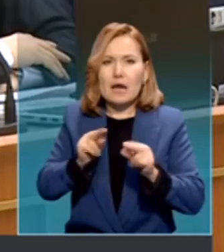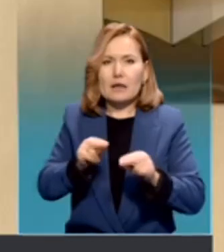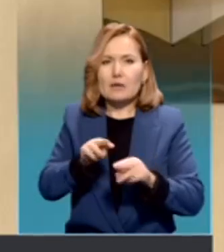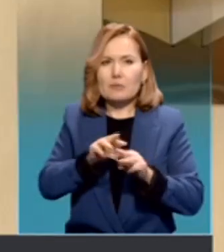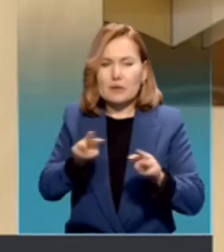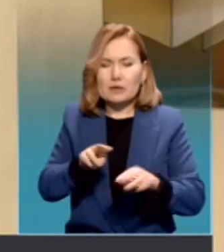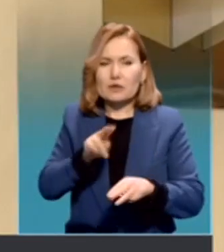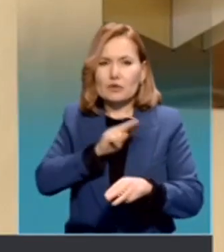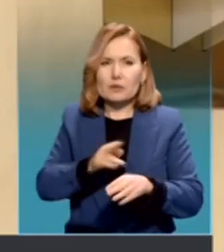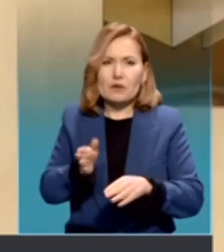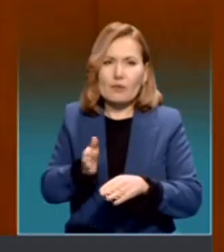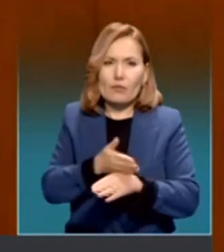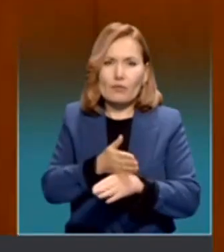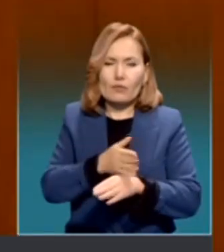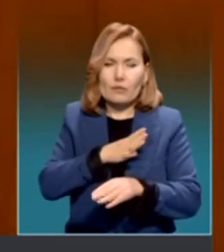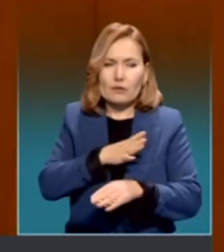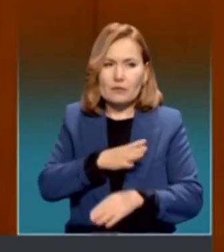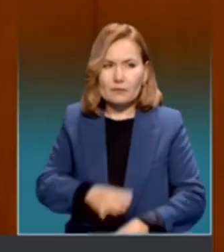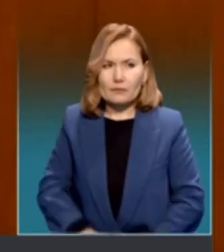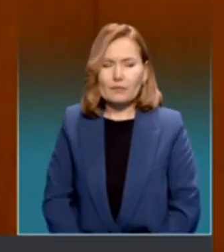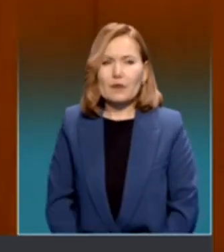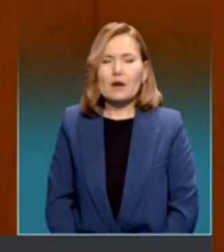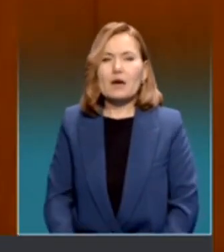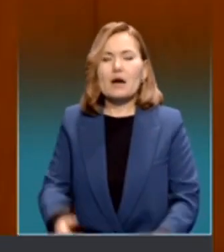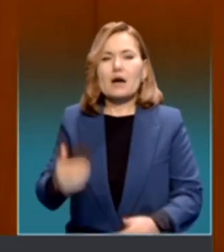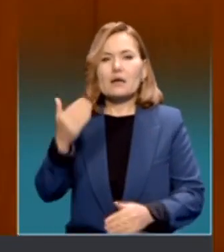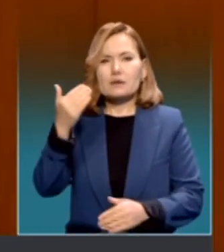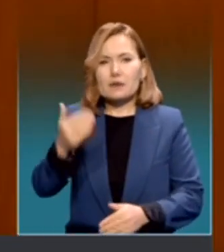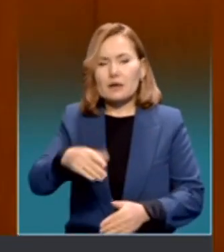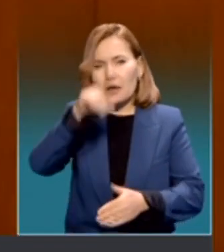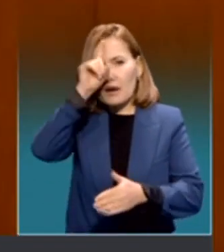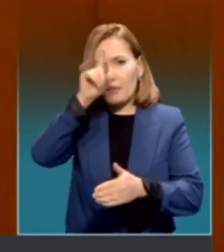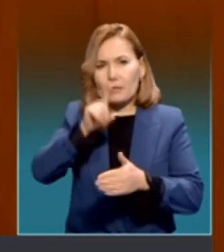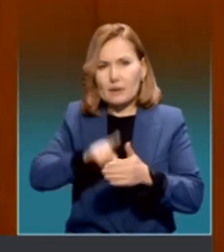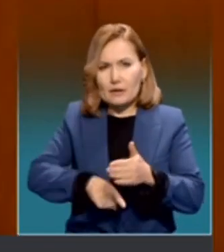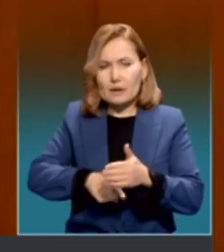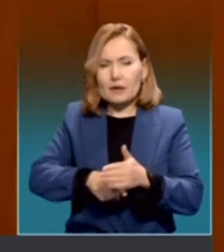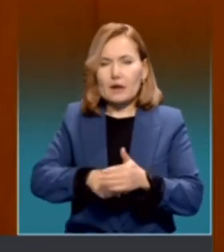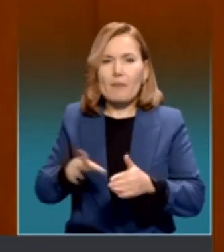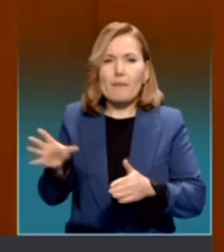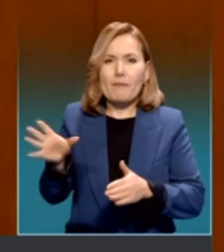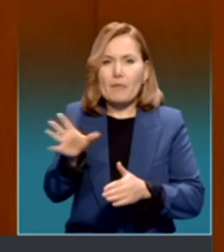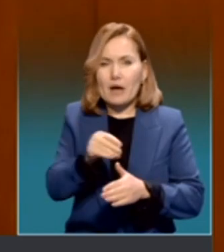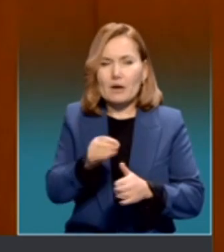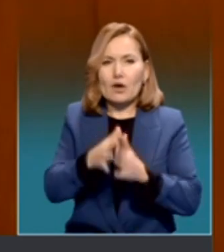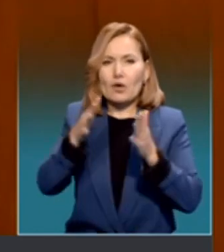босатылды. Бүгін білдірген сеніміңіз үшін үлкен алғысымды айтқым келеді.